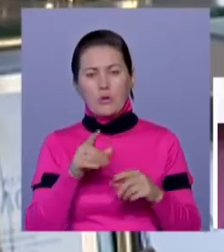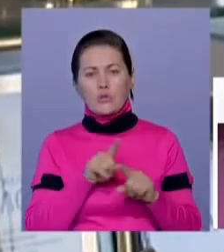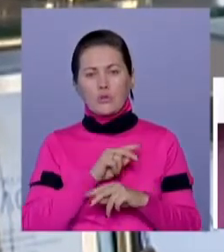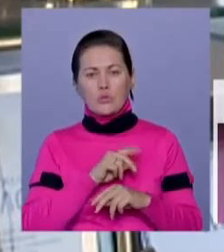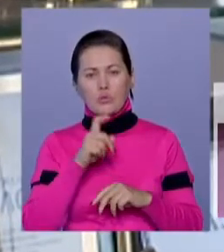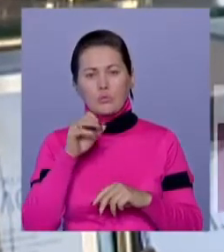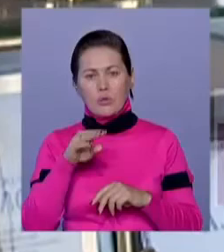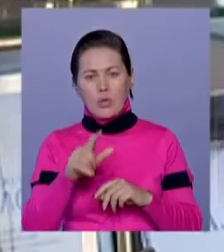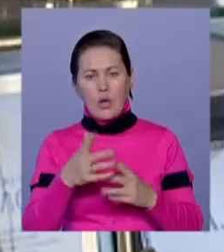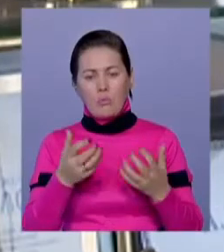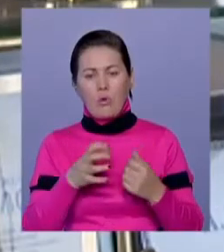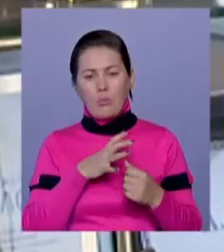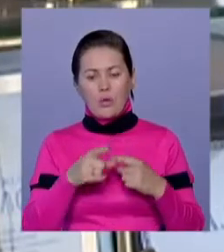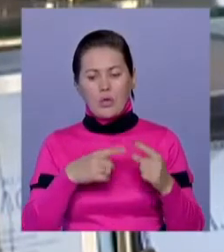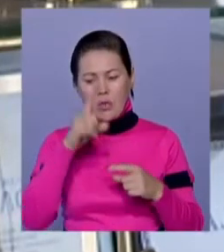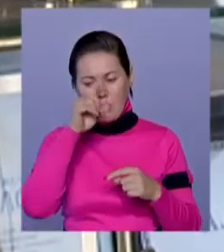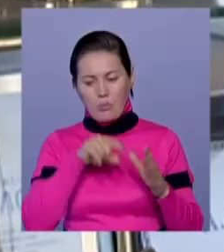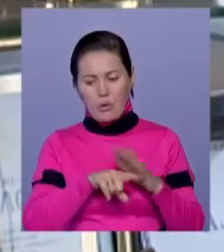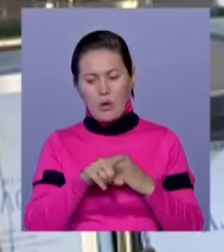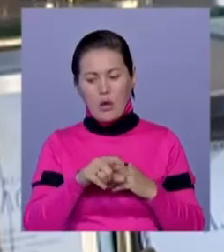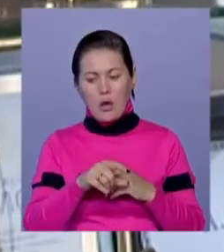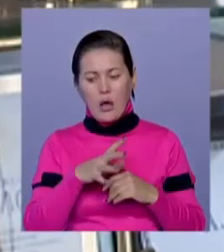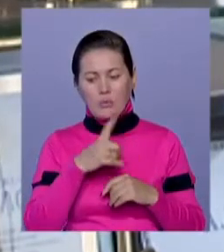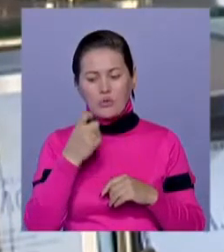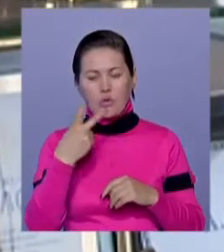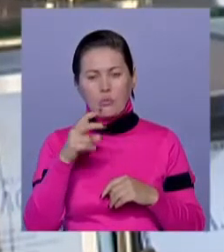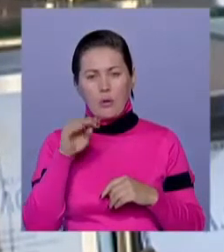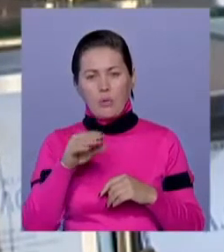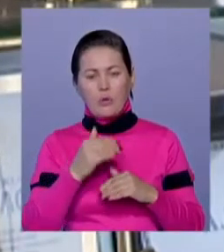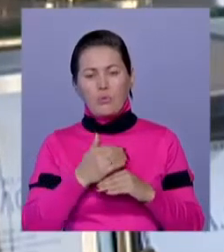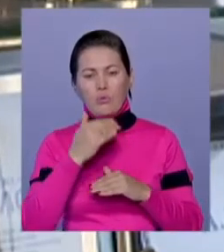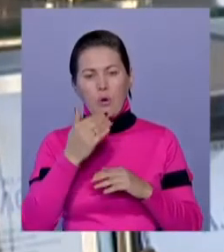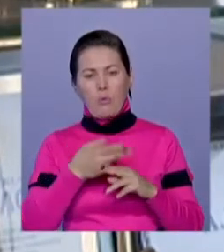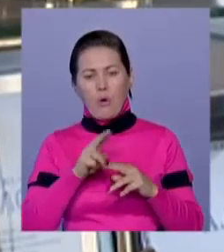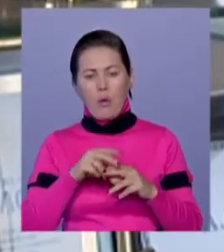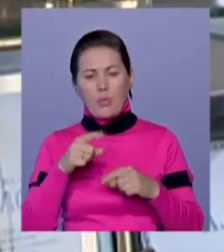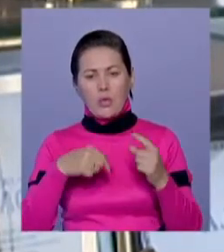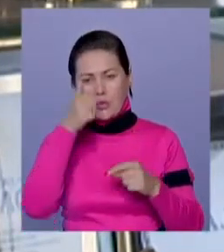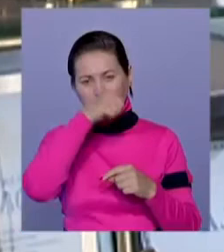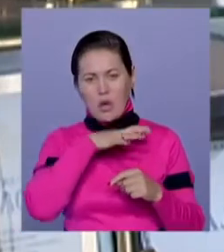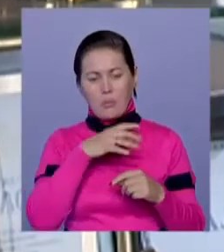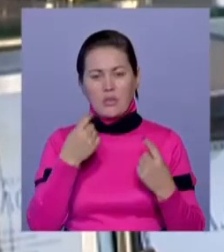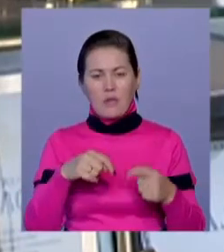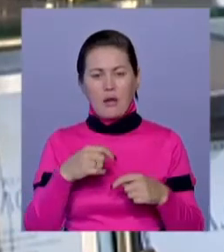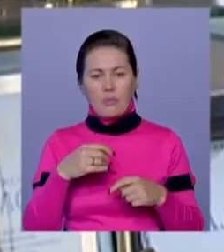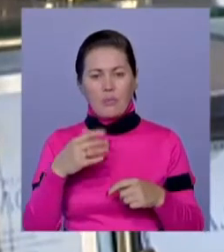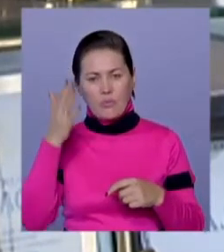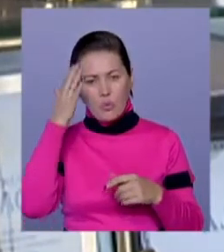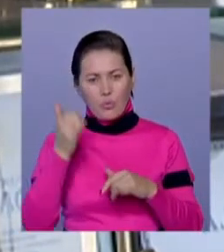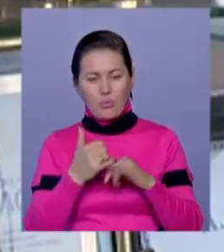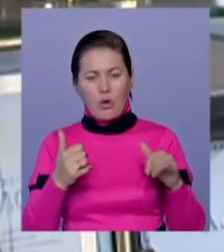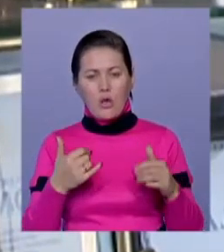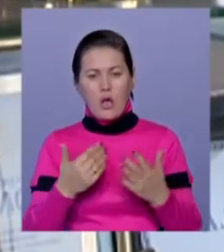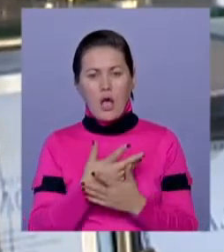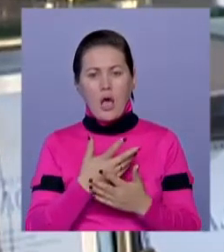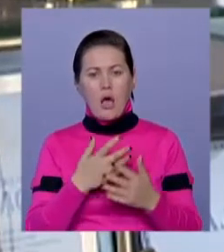100 мың теңге алатын болса, келесі айдан бастап айлықтары 120 мыңға көтеріледі. Және келесі жылдан бастап тауарлар түрін көбейтіп, жаңа